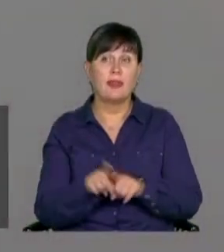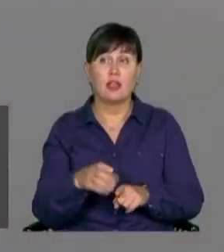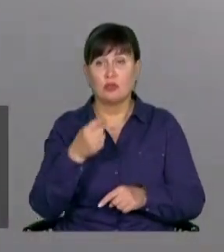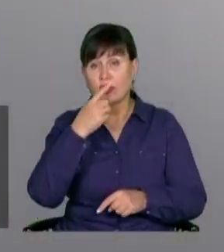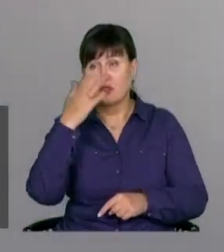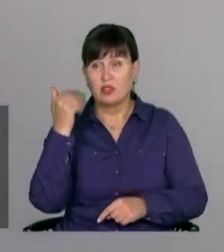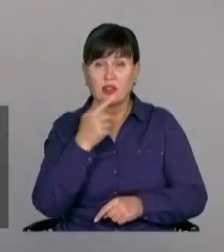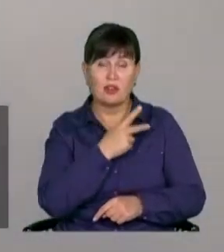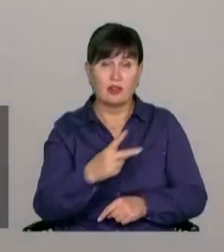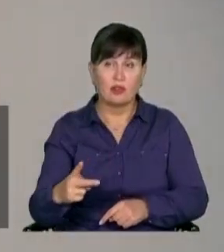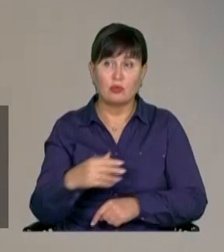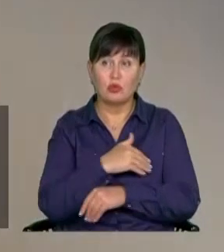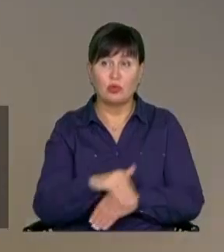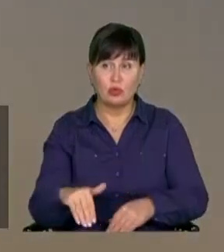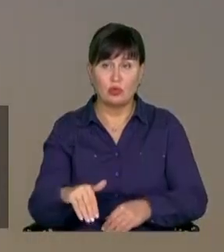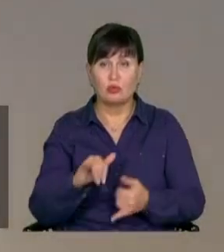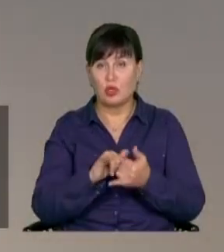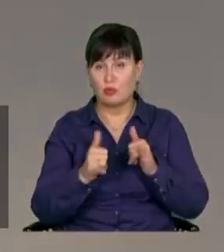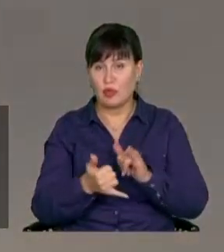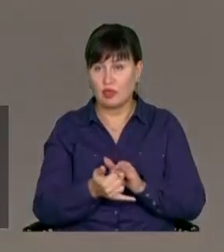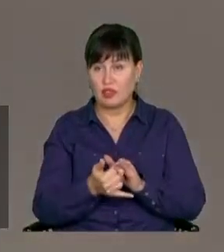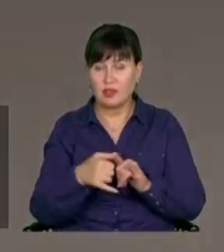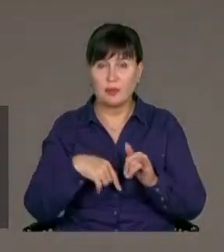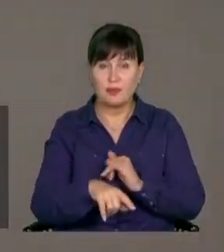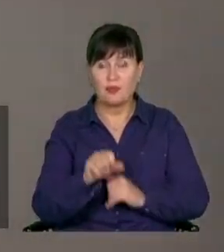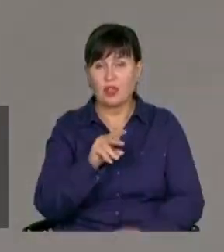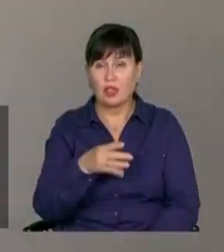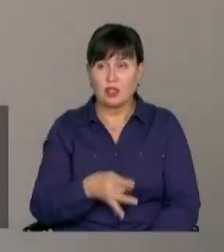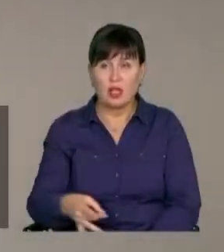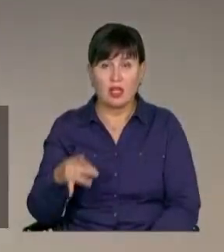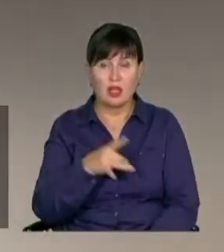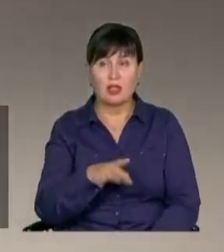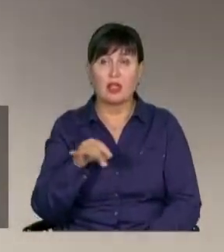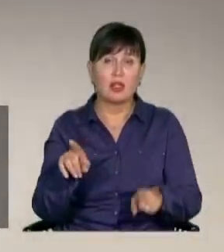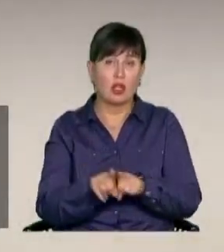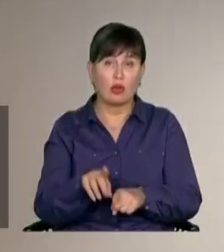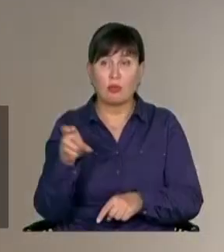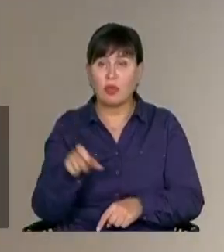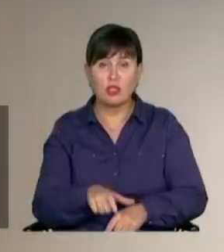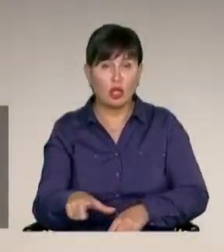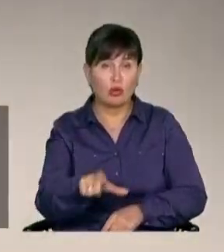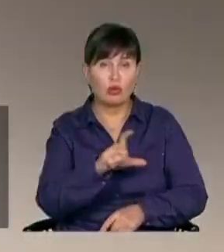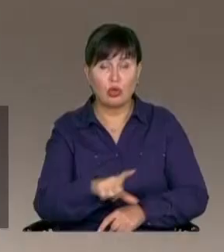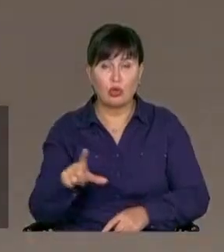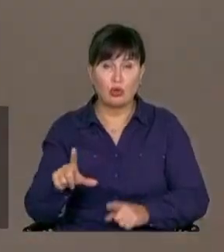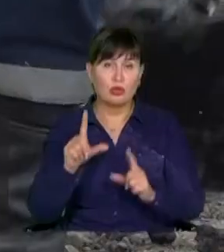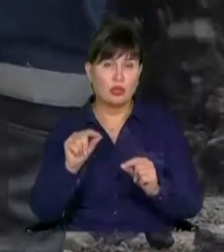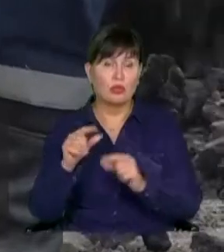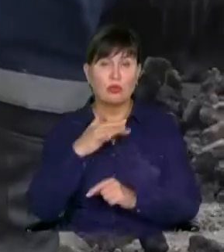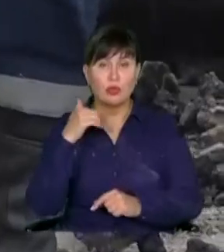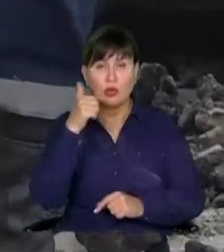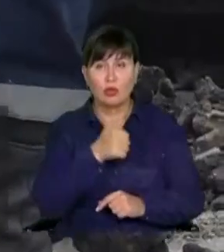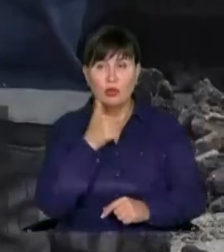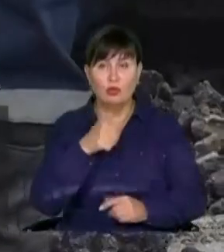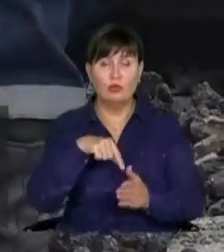недавно выглядели улицы Совпокбаева, Усть-Каменогорская, Фадеева в Алатауском районе. И по такому бездорожью люди передвигались многие годы, утопая в грязи